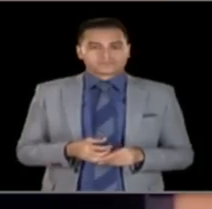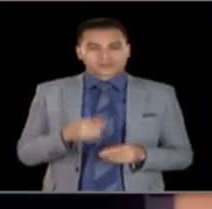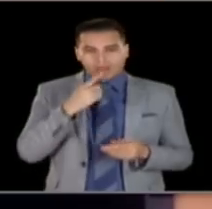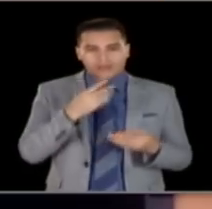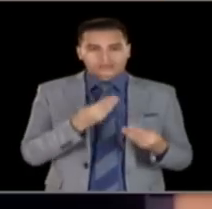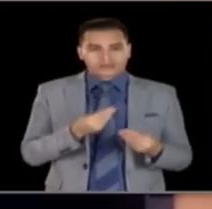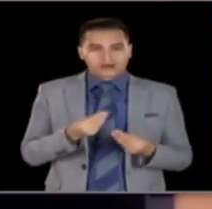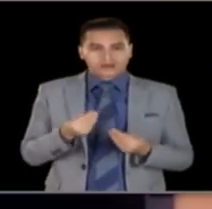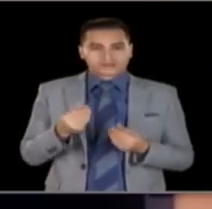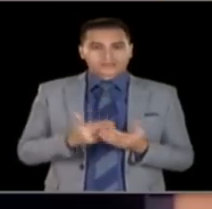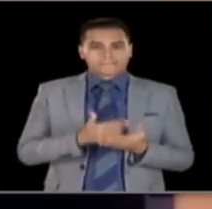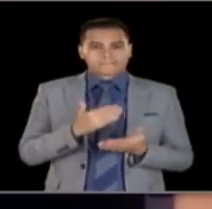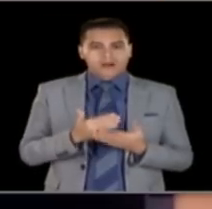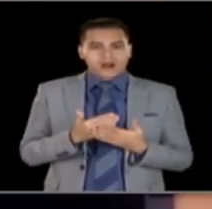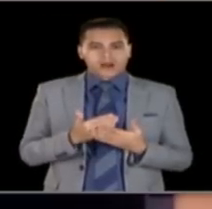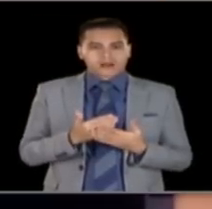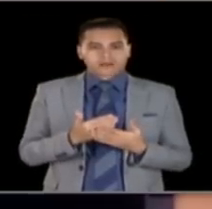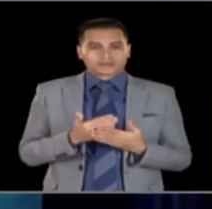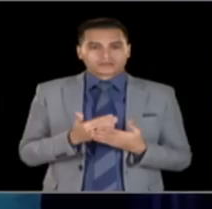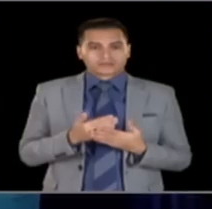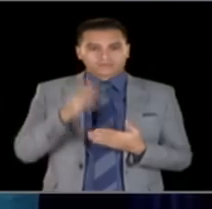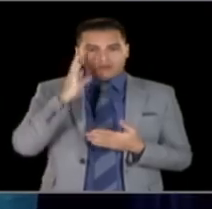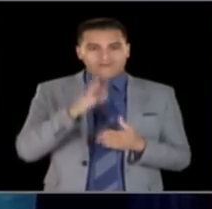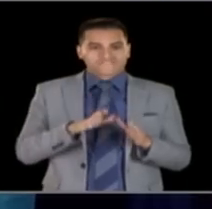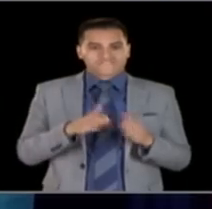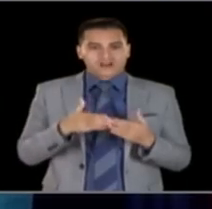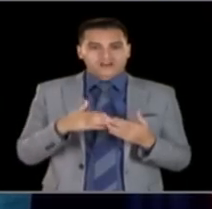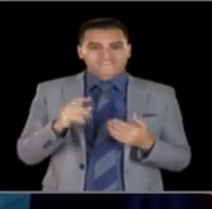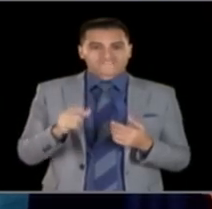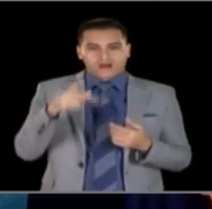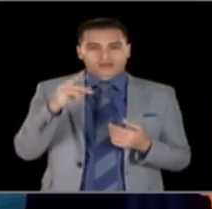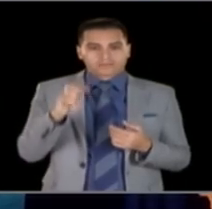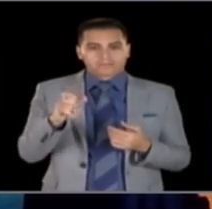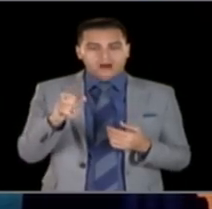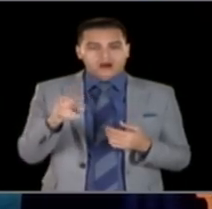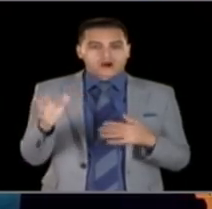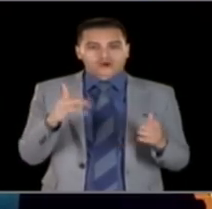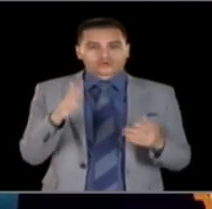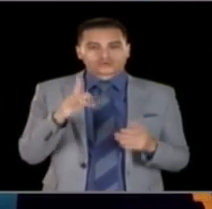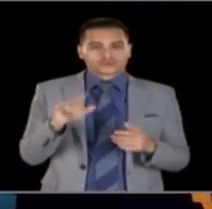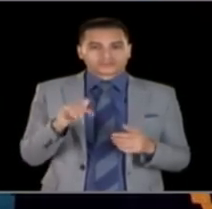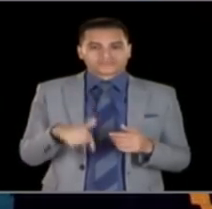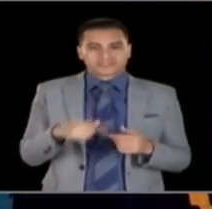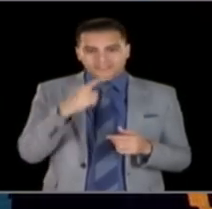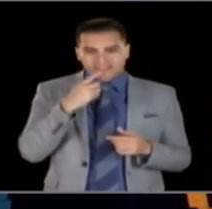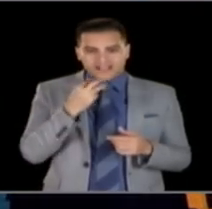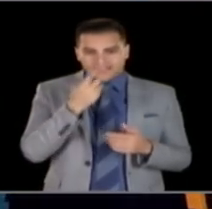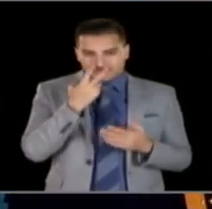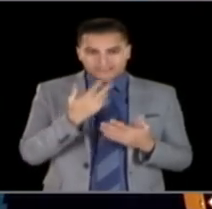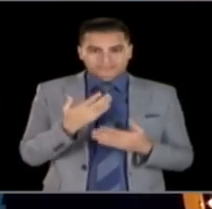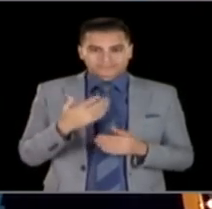النص كان ضاع بعد ما مثلته فرقة فاطمة رشدي في أوائل الثلاثينات.